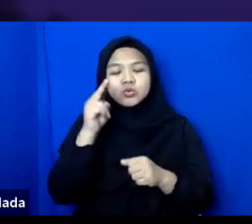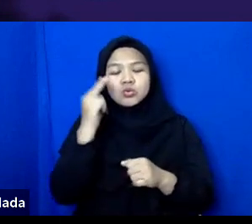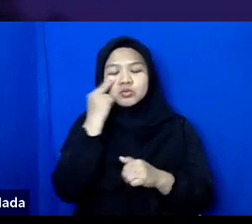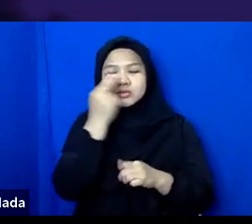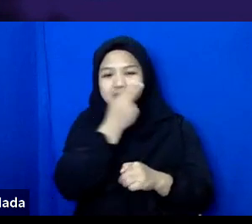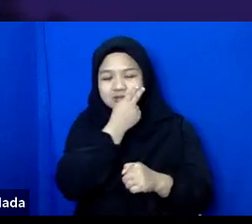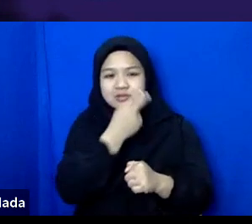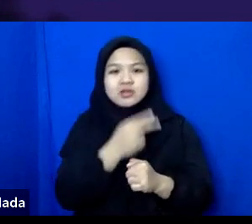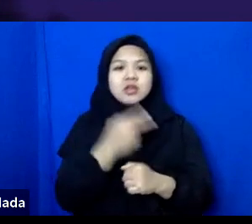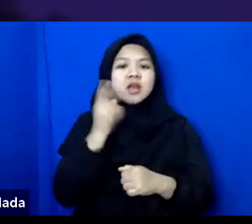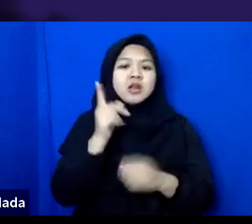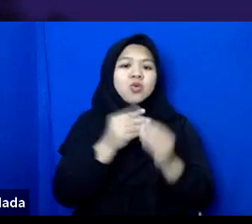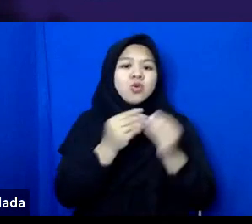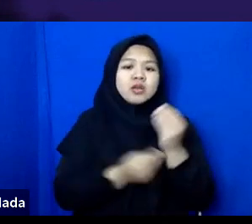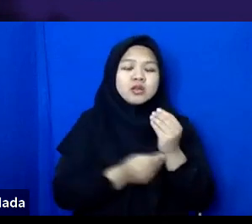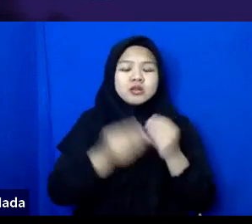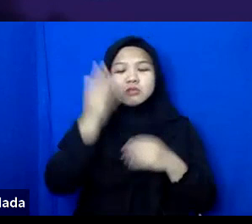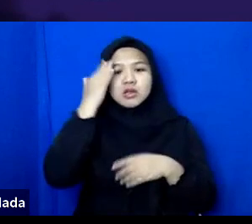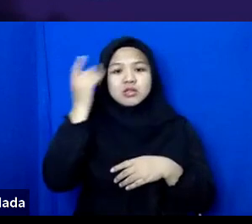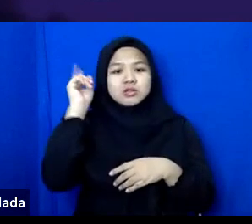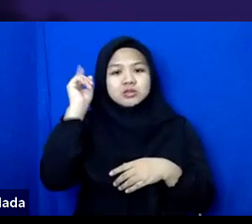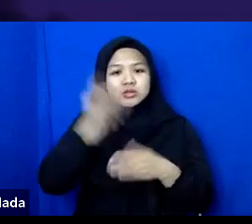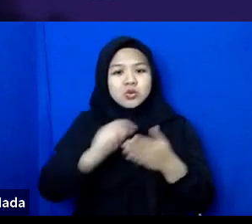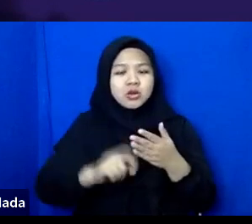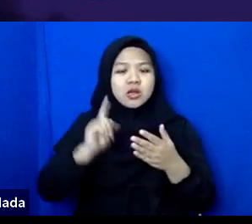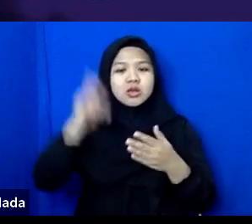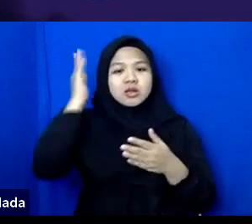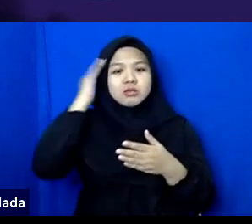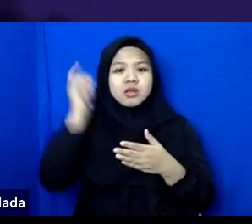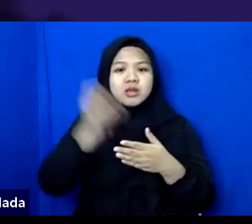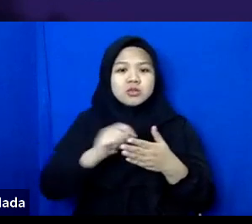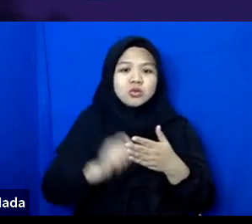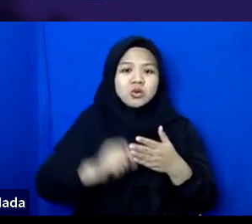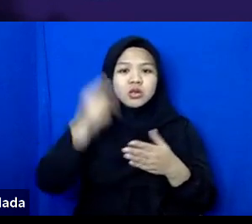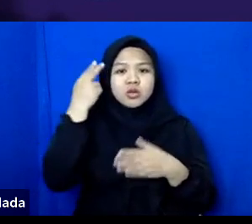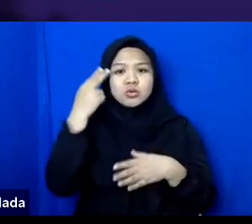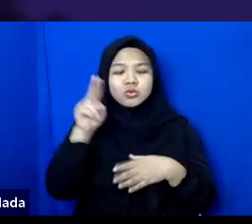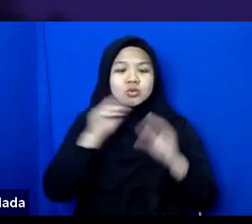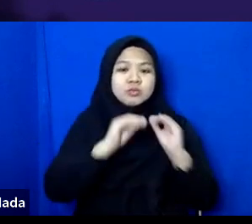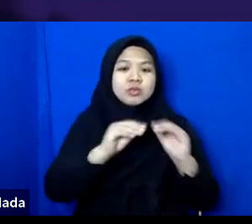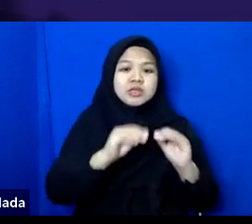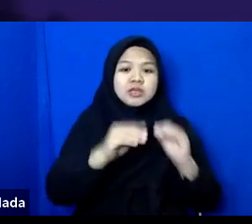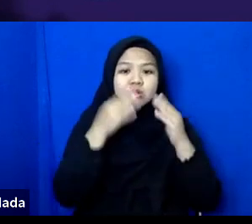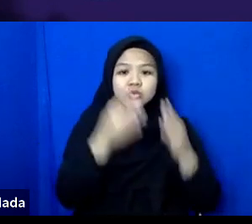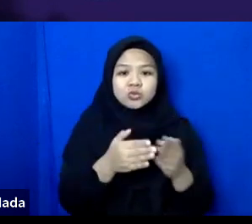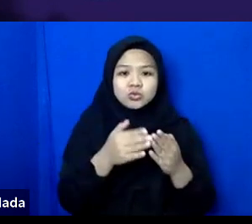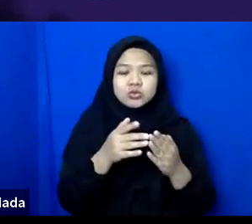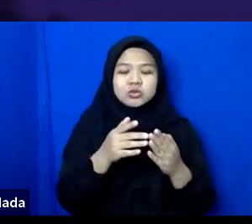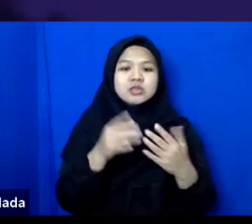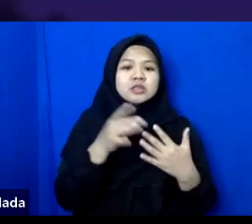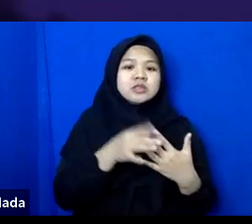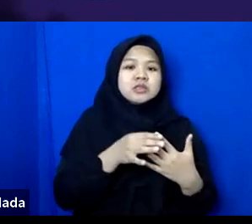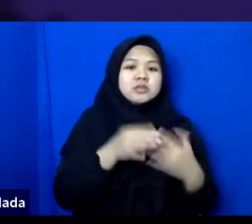ada kepala sekolah ada wakil kepala sekolah dan ada kepala sekolah Ul untuk pendidikan khusus jadi special